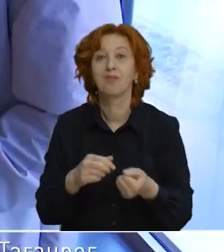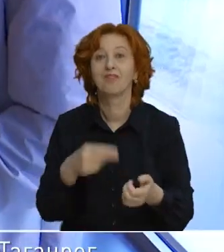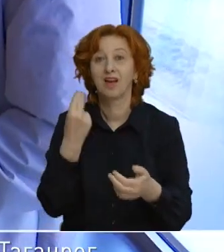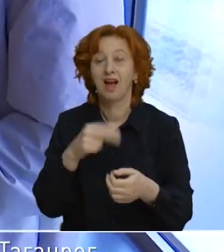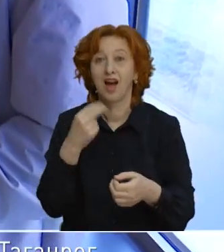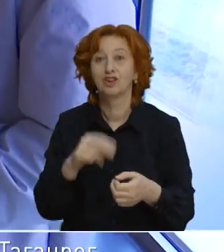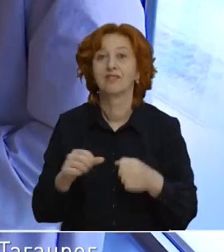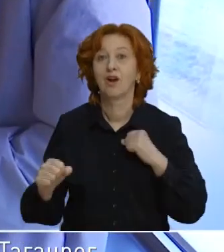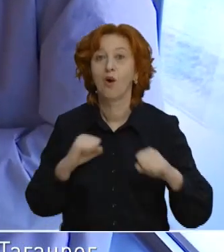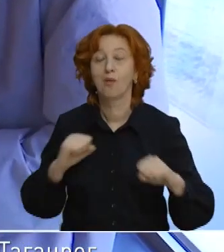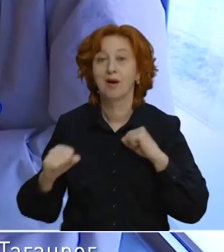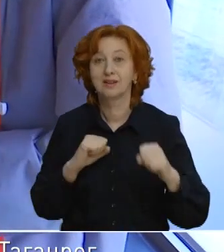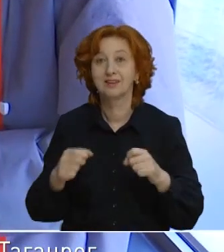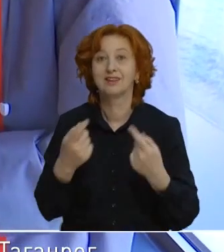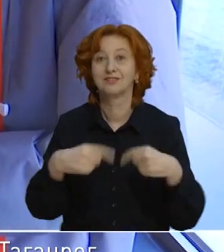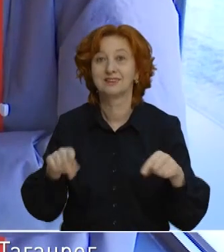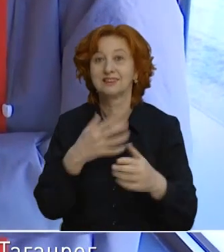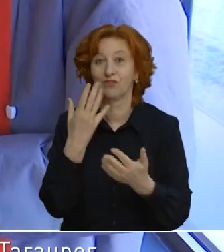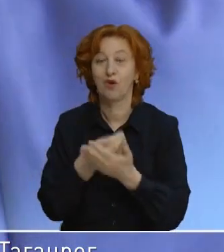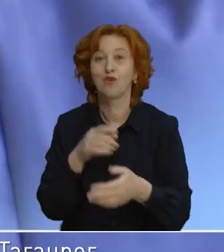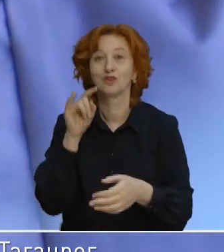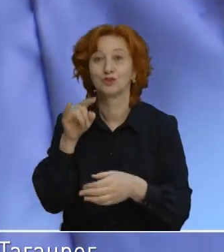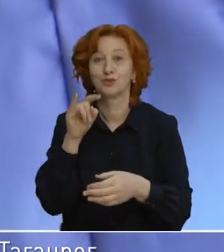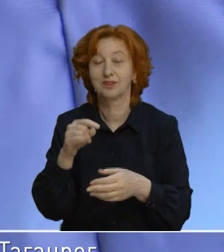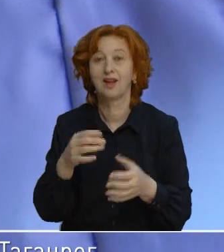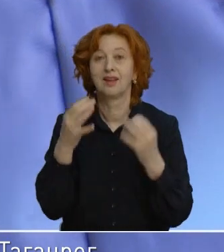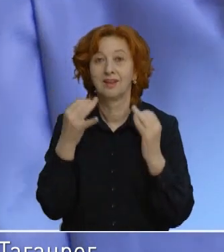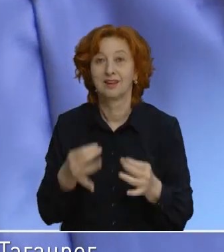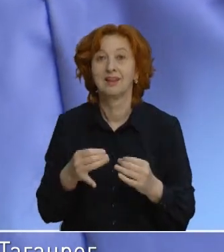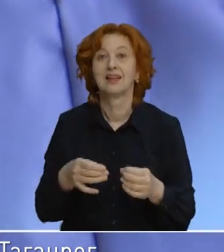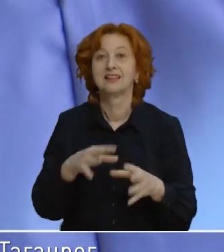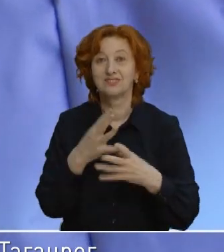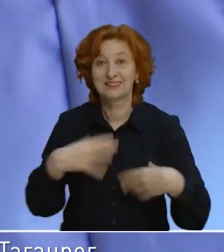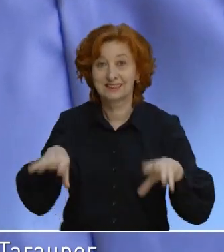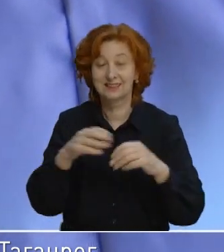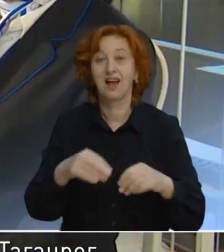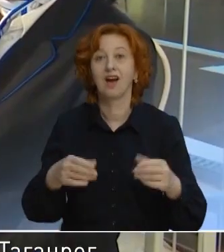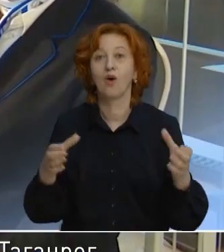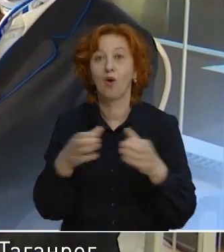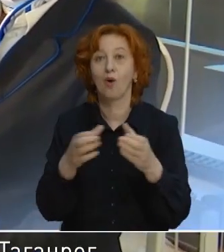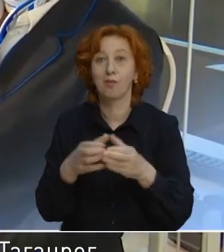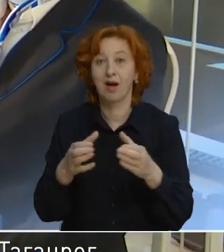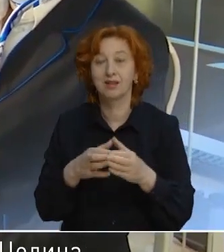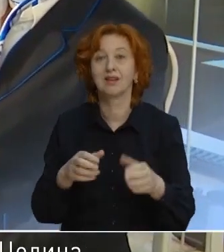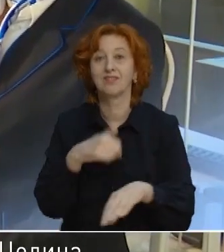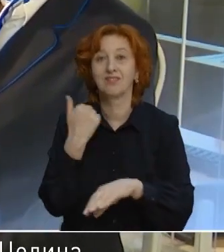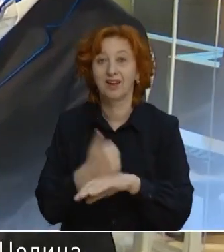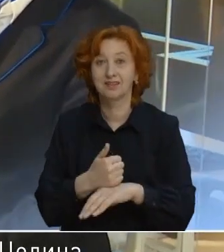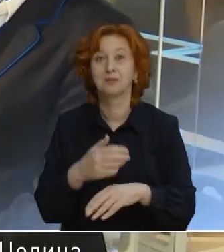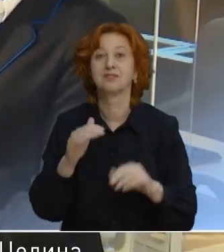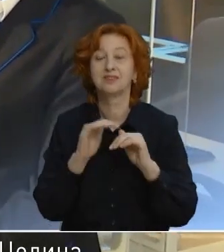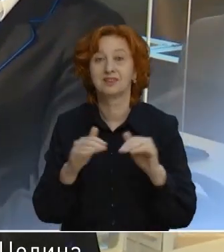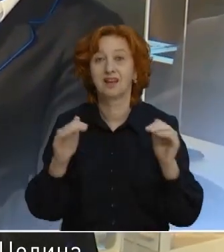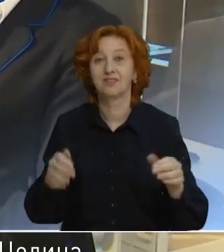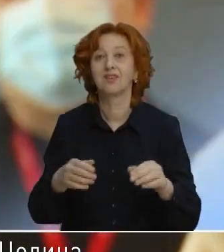качестве командира воздушного судна. Школьник утверждает, он именно из тех романтиков, которые бредят небом с самого раннего детства.